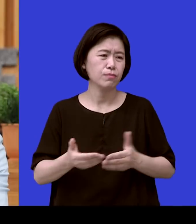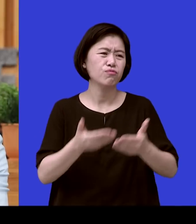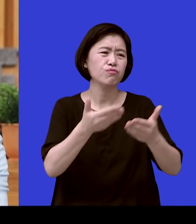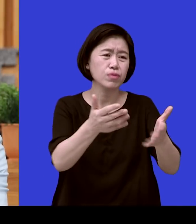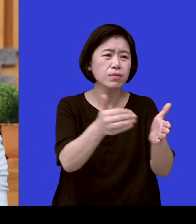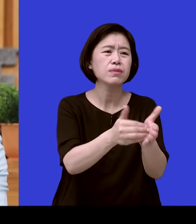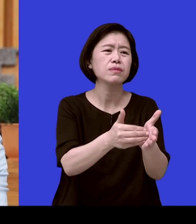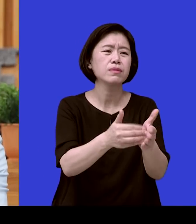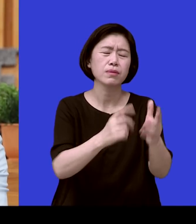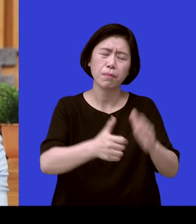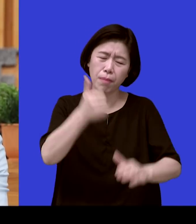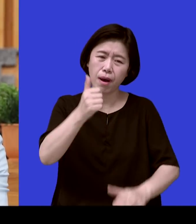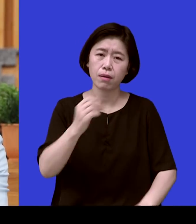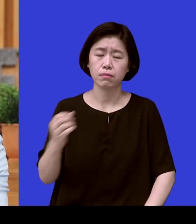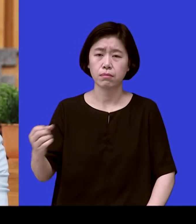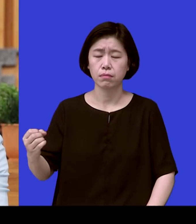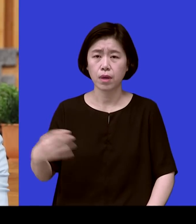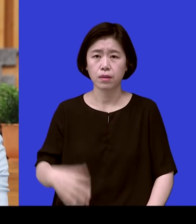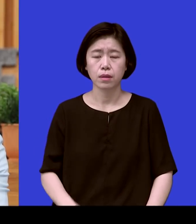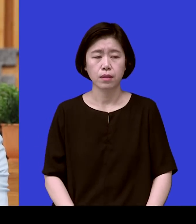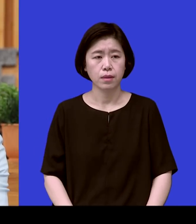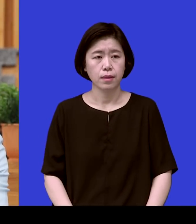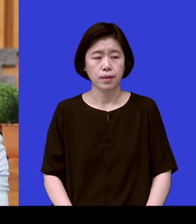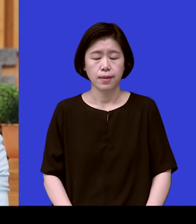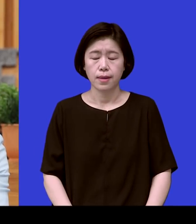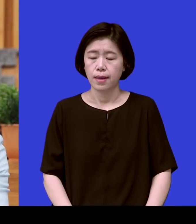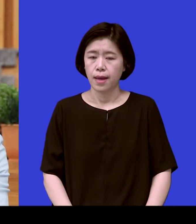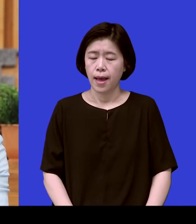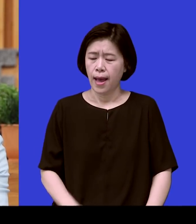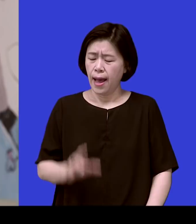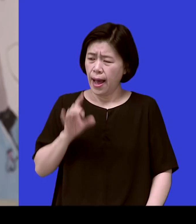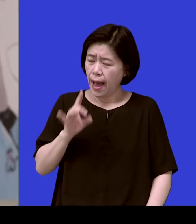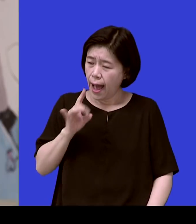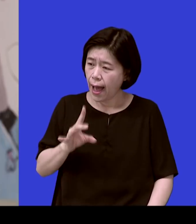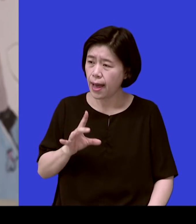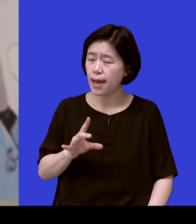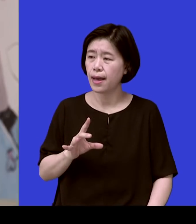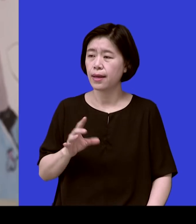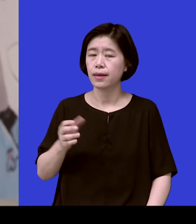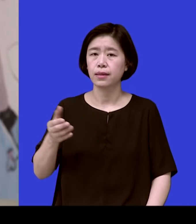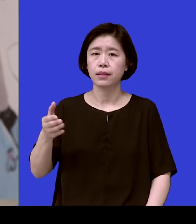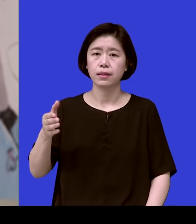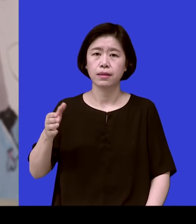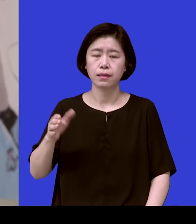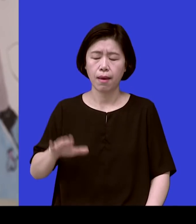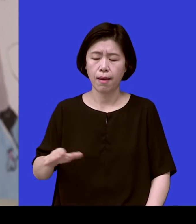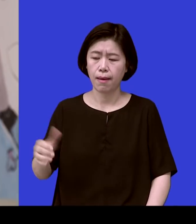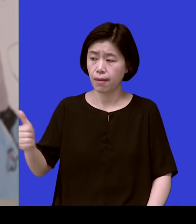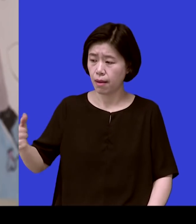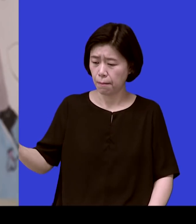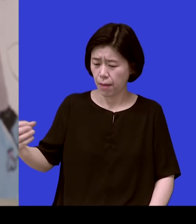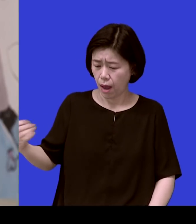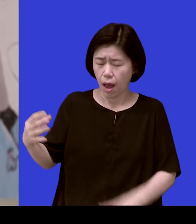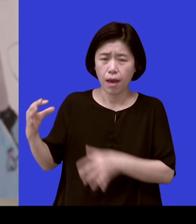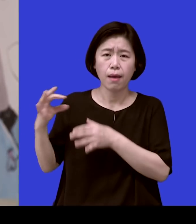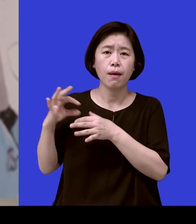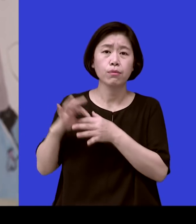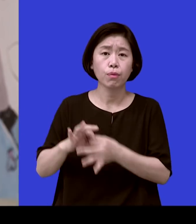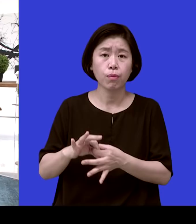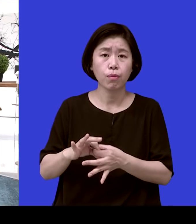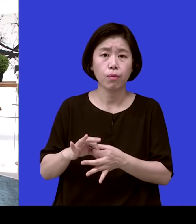같아요. 그러면서 안 된다고 하다가 남편이 하도 옆에서 얘기를 하니까 저도 제가 왜